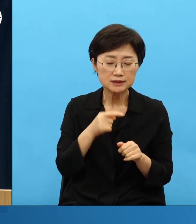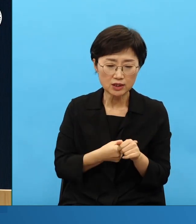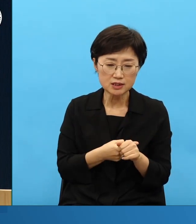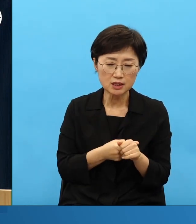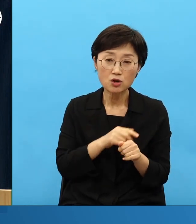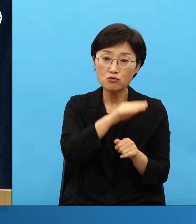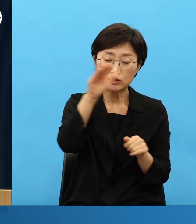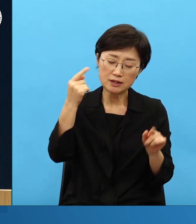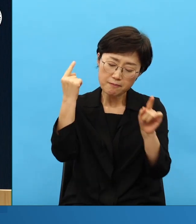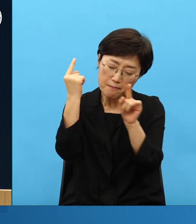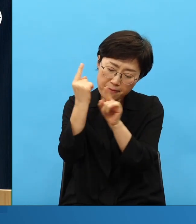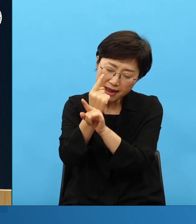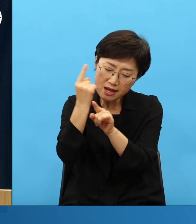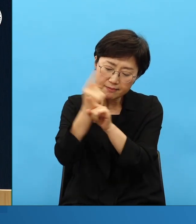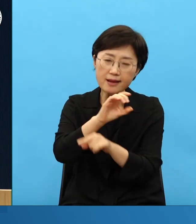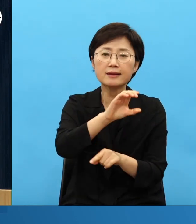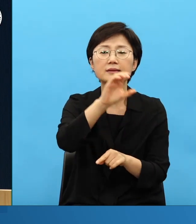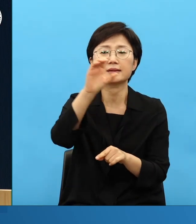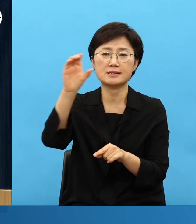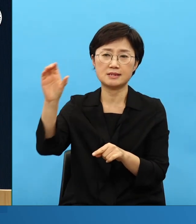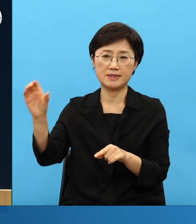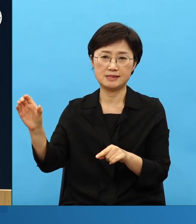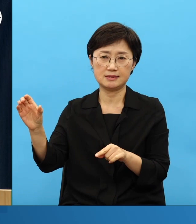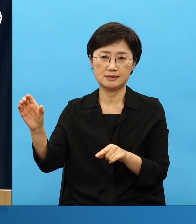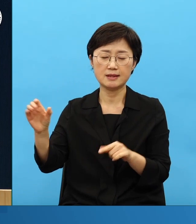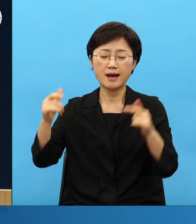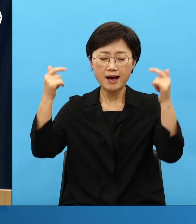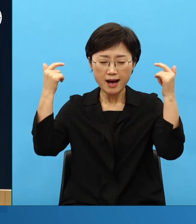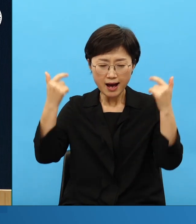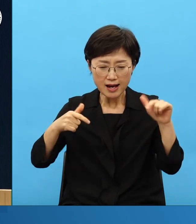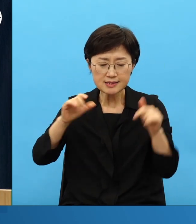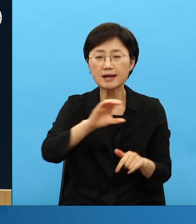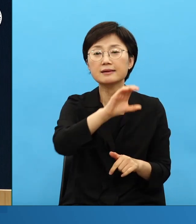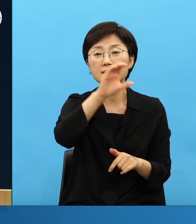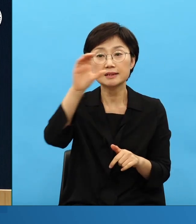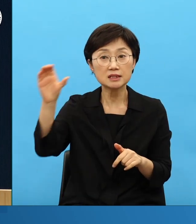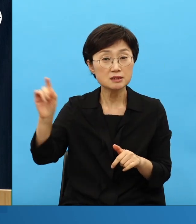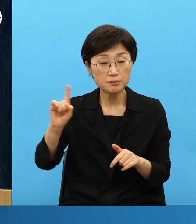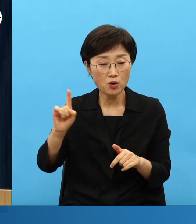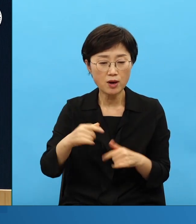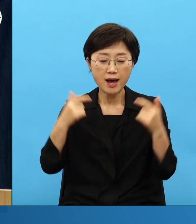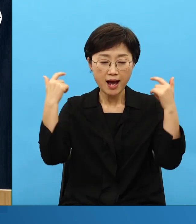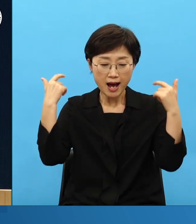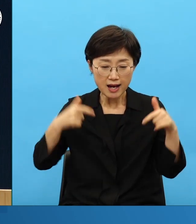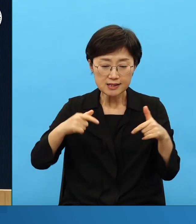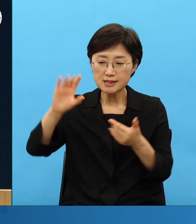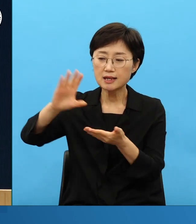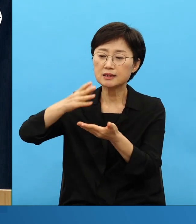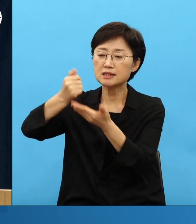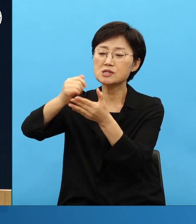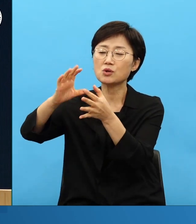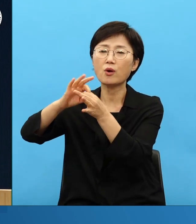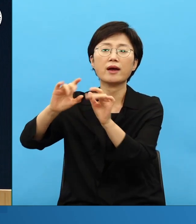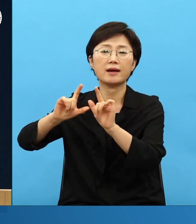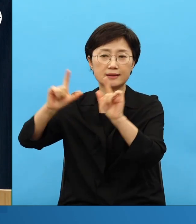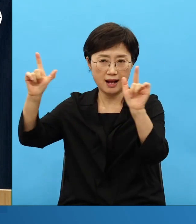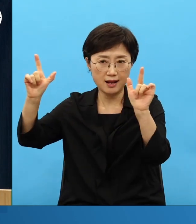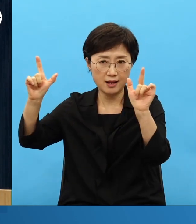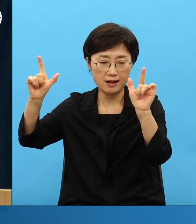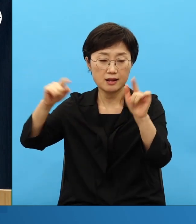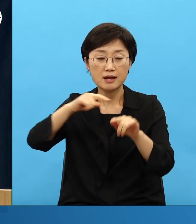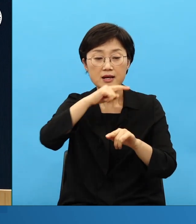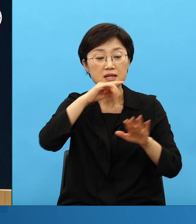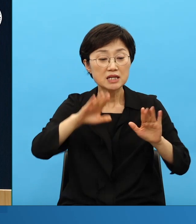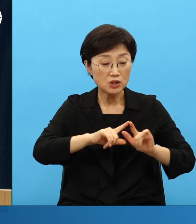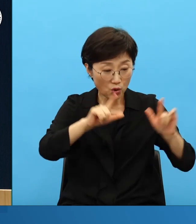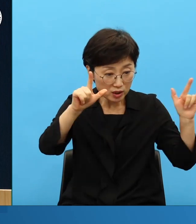enjoys 항상 Christmas 크리스마스예요. every day and always, 항상 그리스도의 날이야. always the day of Christ. 일요일도 주의 날이에요. Even 월요일도 Sunday 주의 is the 날이에요. Lord's